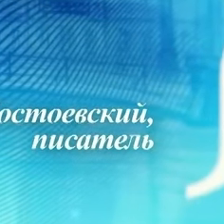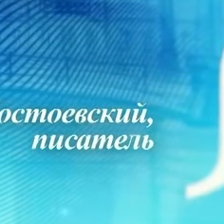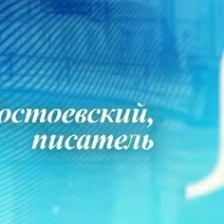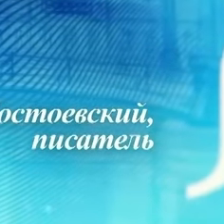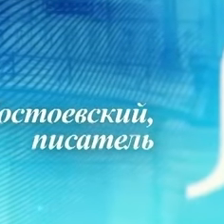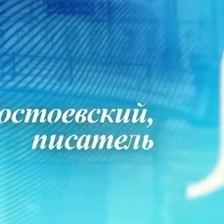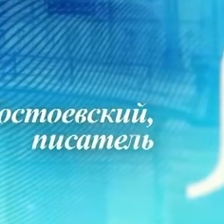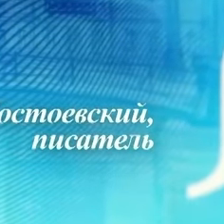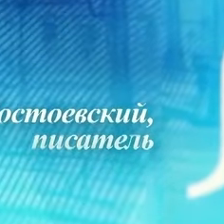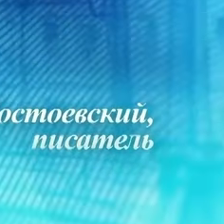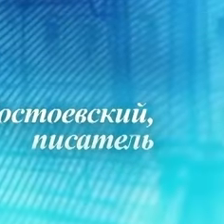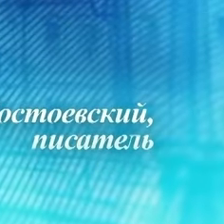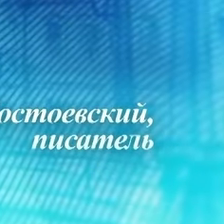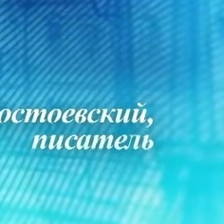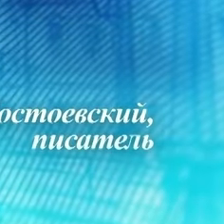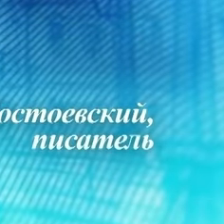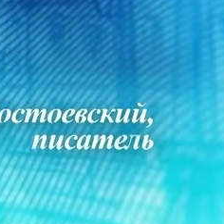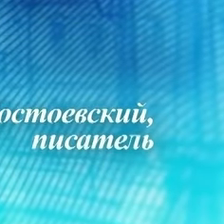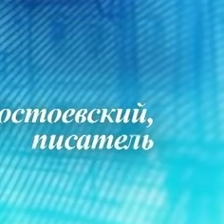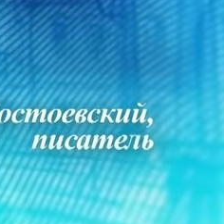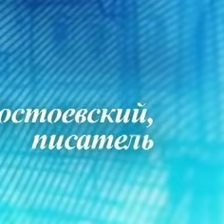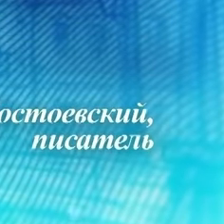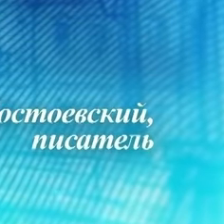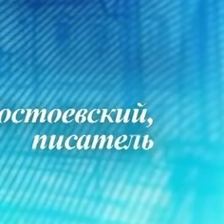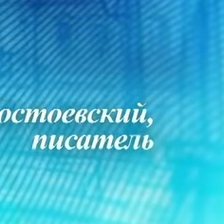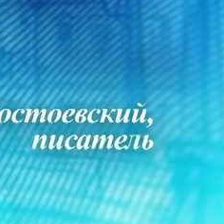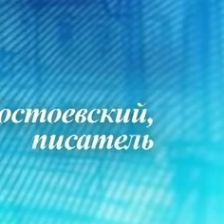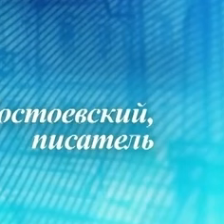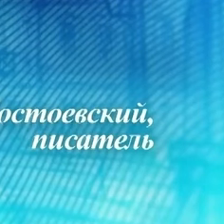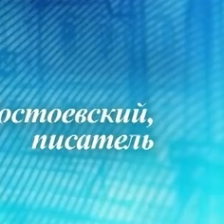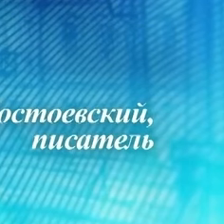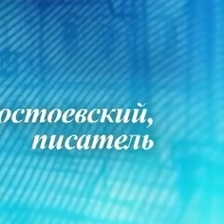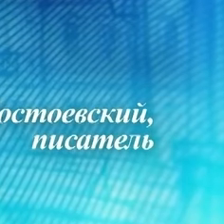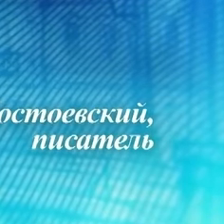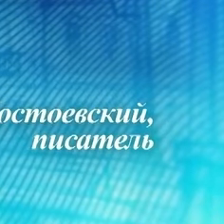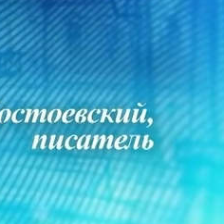Христианство есть единственное убежище русской земли ото всех ее зол.